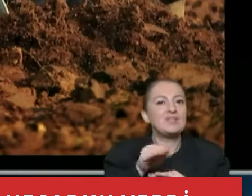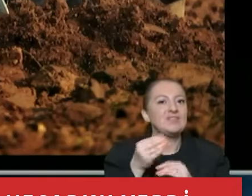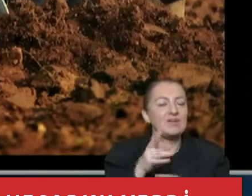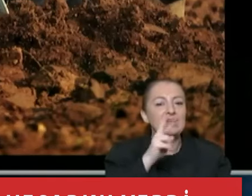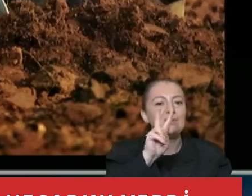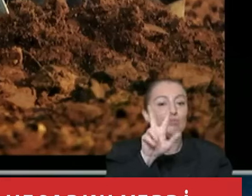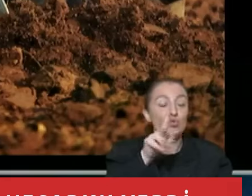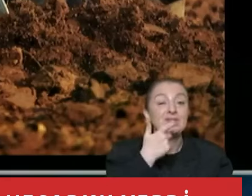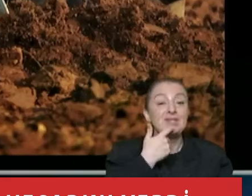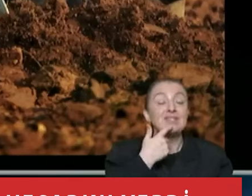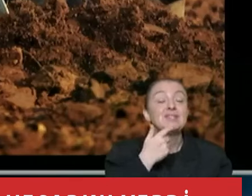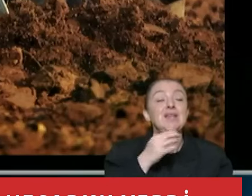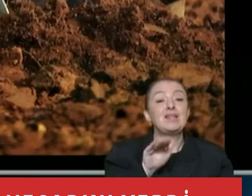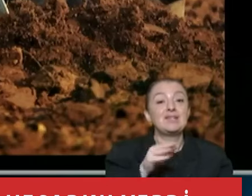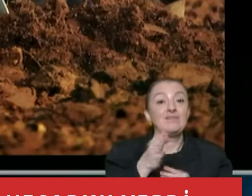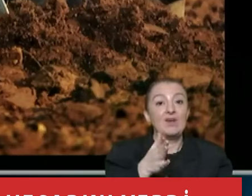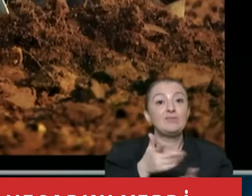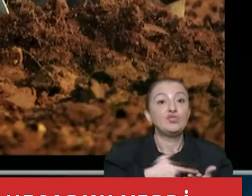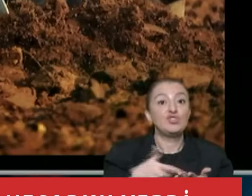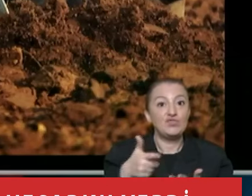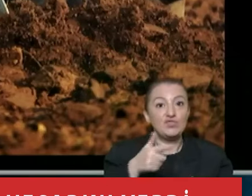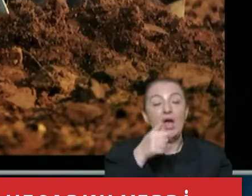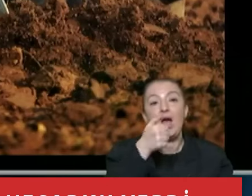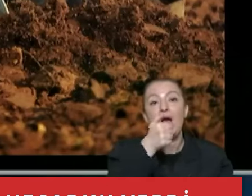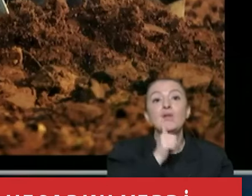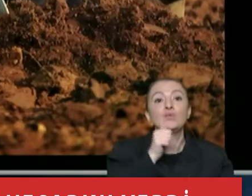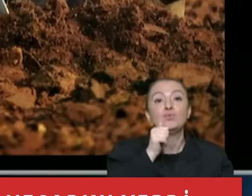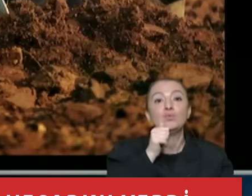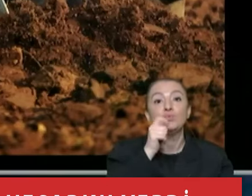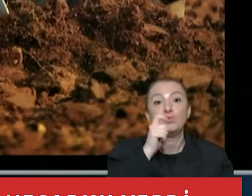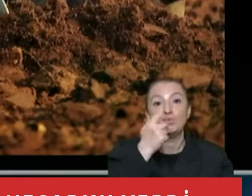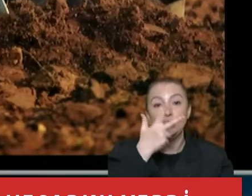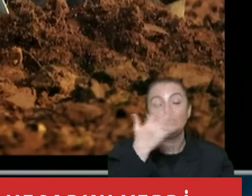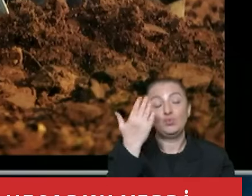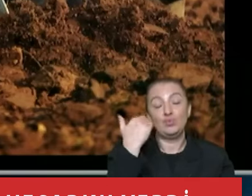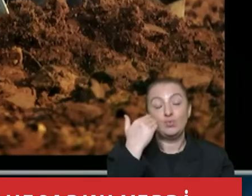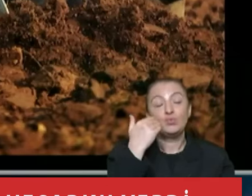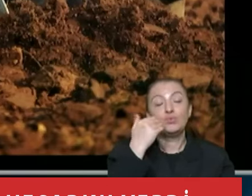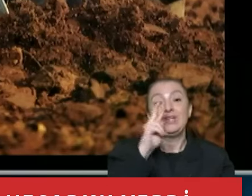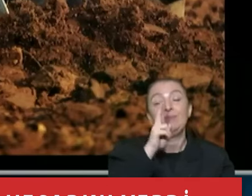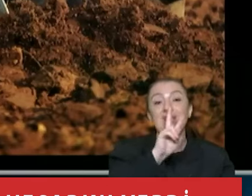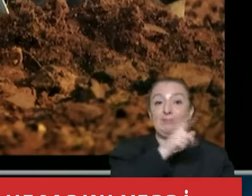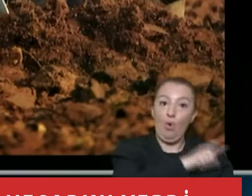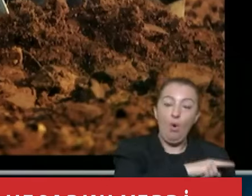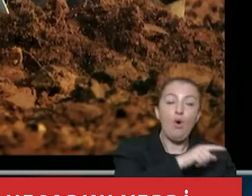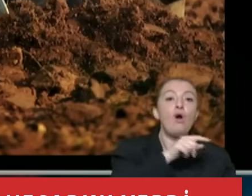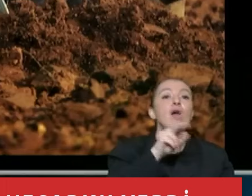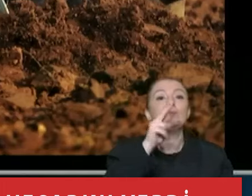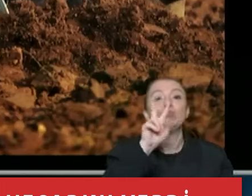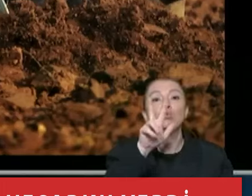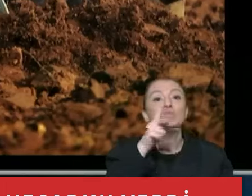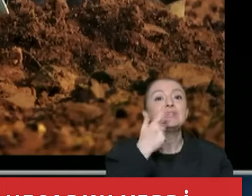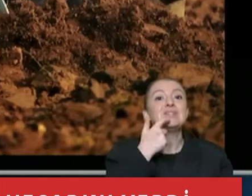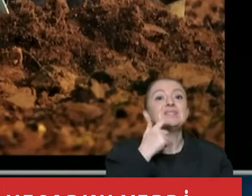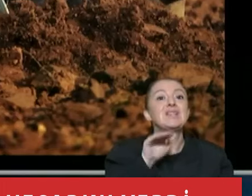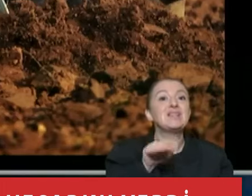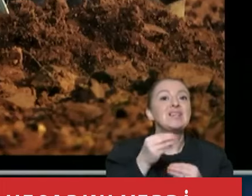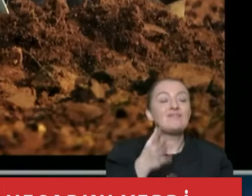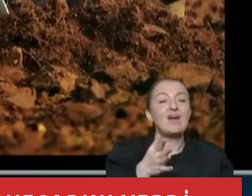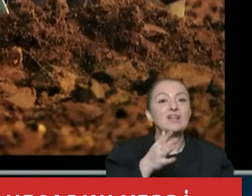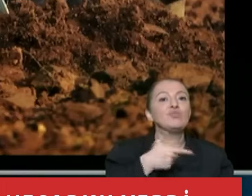Çiftçi sayısı 693 iken 2023 yılında destek verdiğimiz Çiftçi sayısı tam